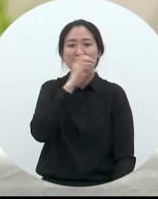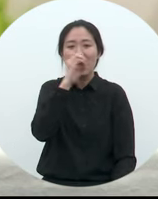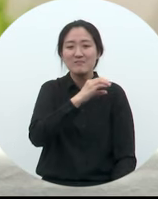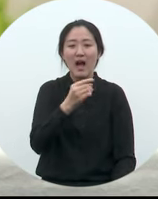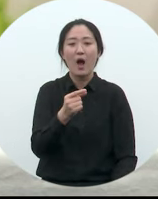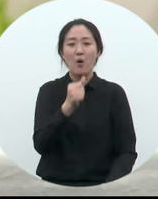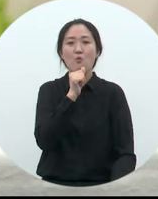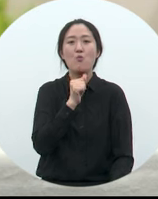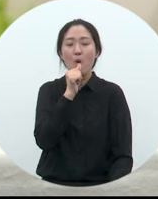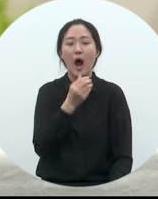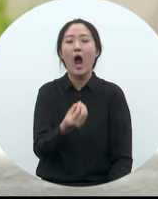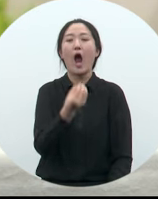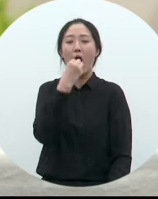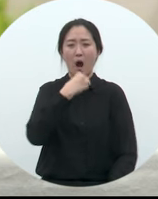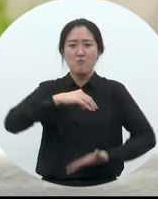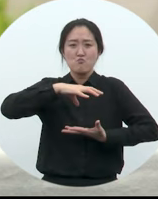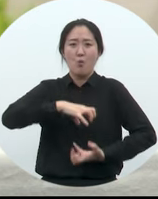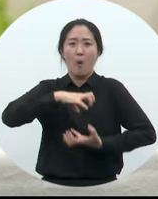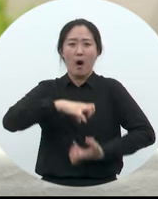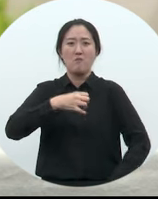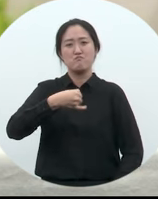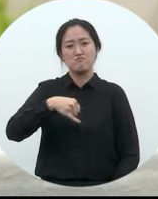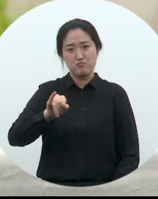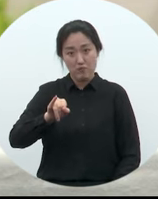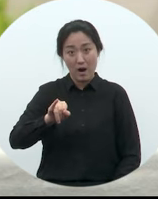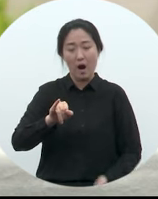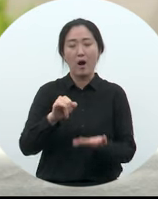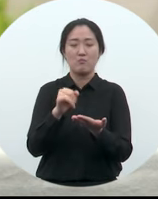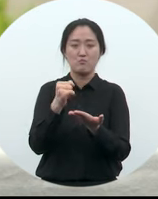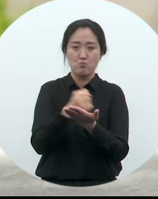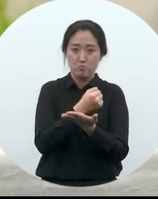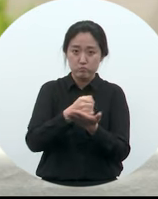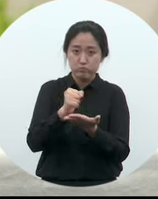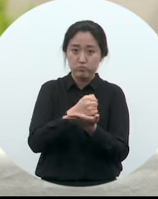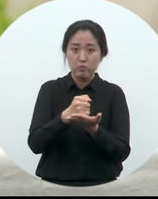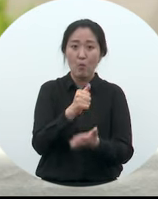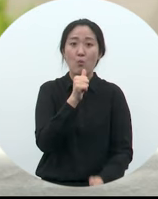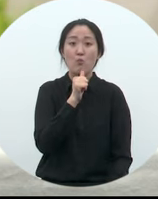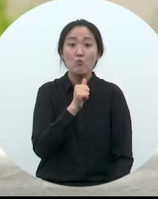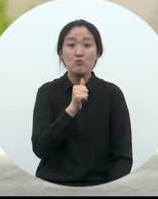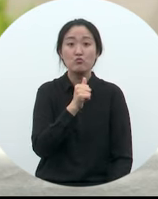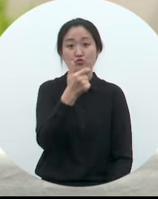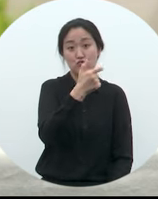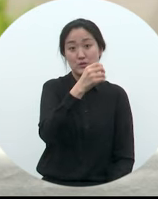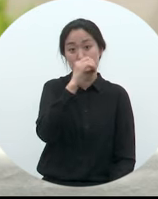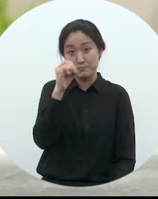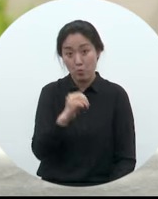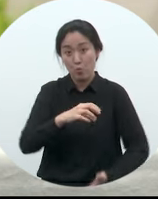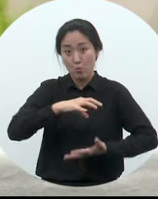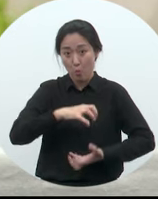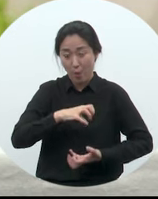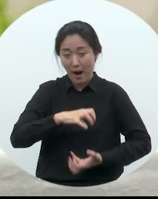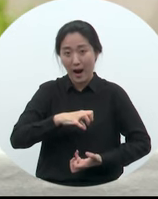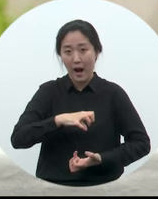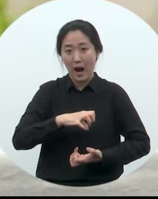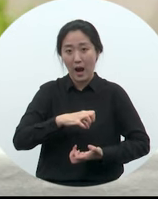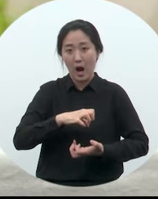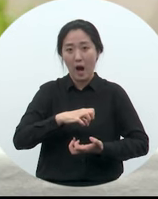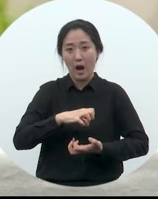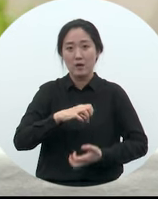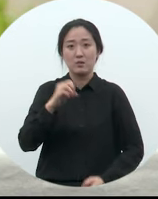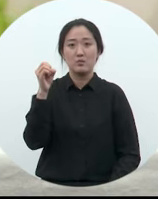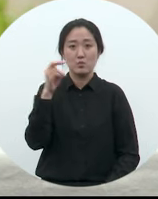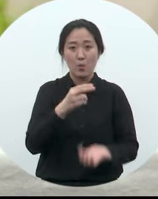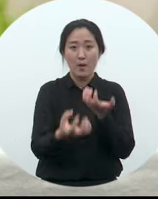가공했느냐에 따라서 굉장히 중요합니다. 날콩으로 먹는 경우에는 거의 소화 흡수가 잘안 되고요. 볶은 콩은 60, 그리고